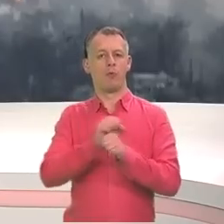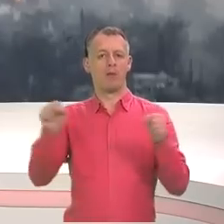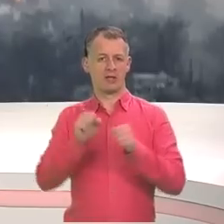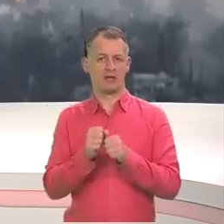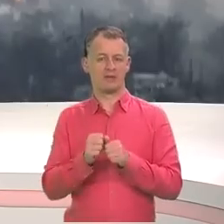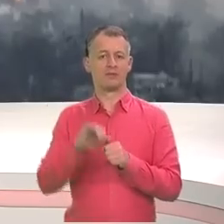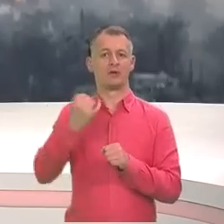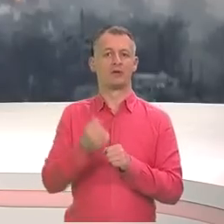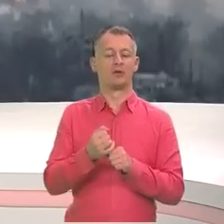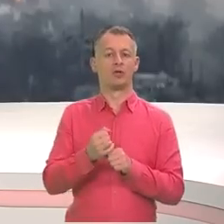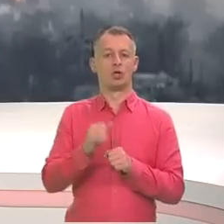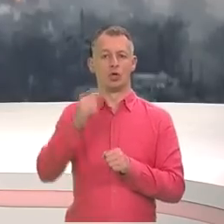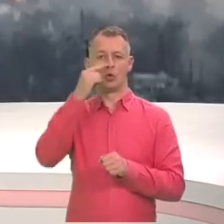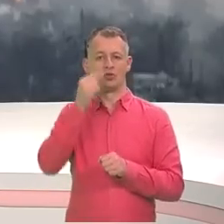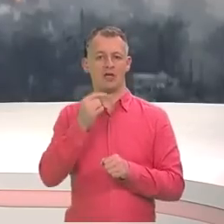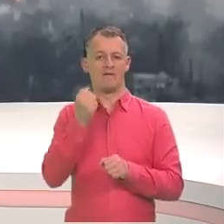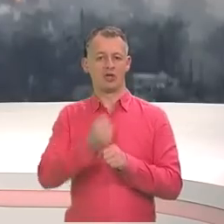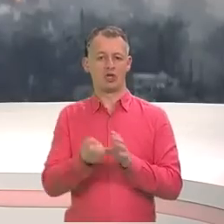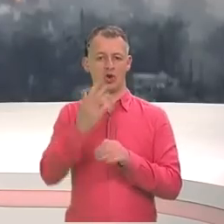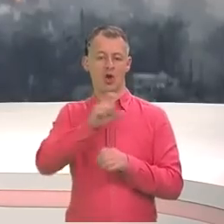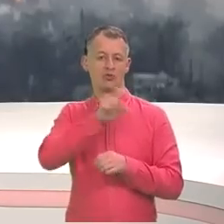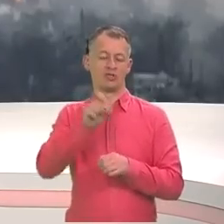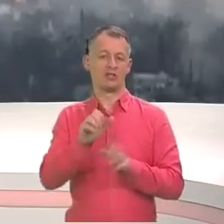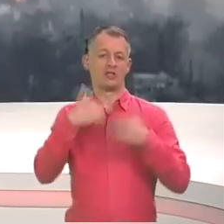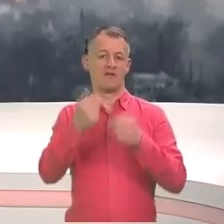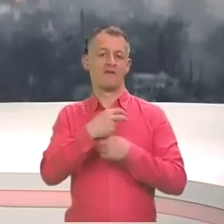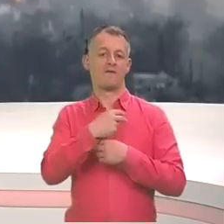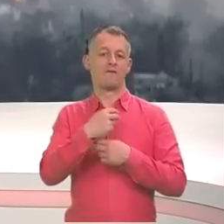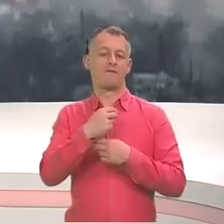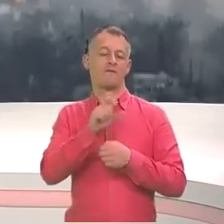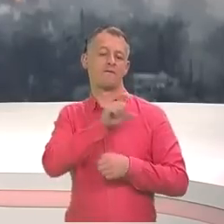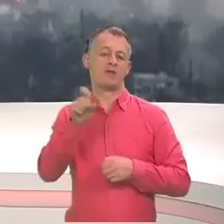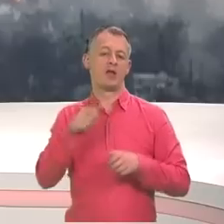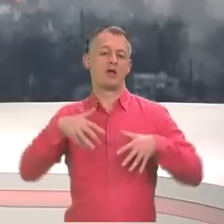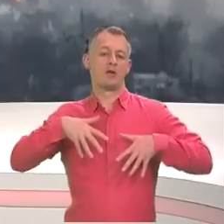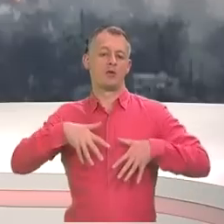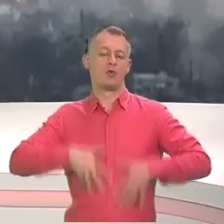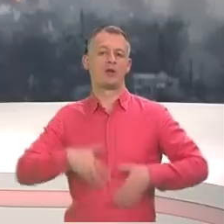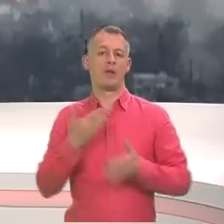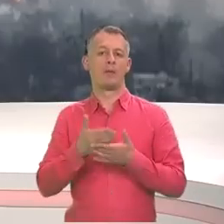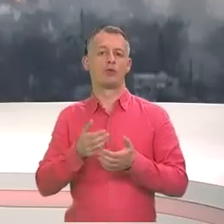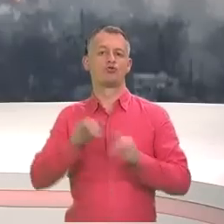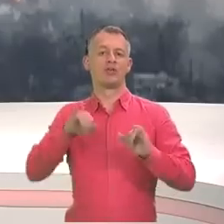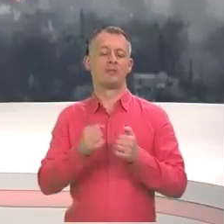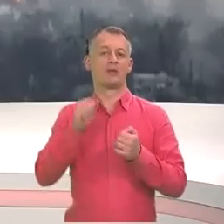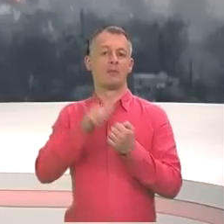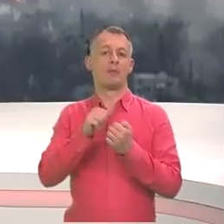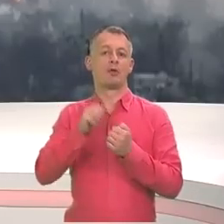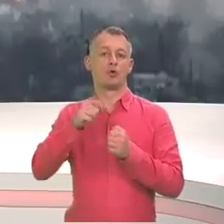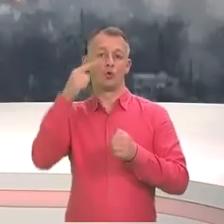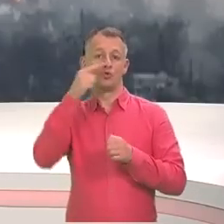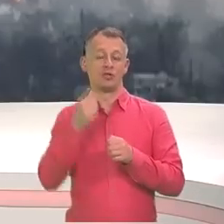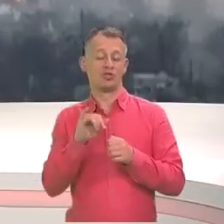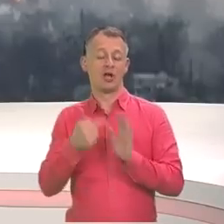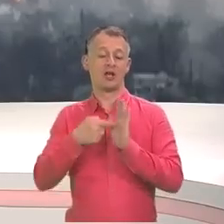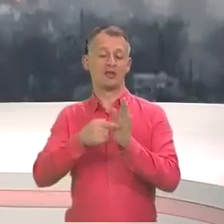fost răniți. Rusia face noi acuzații și dă vina pe ucraineni pentru cele mai recente lovituri pe teritoriul ei, dar arată cu degetul și spre Washington